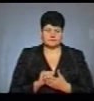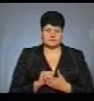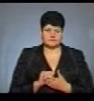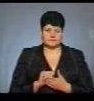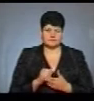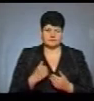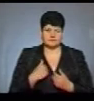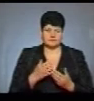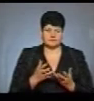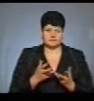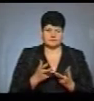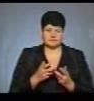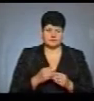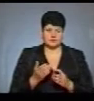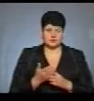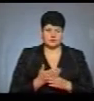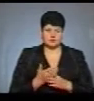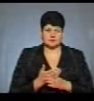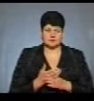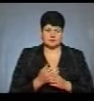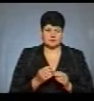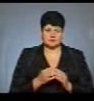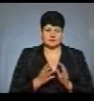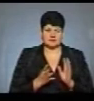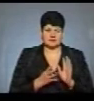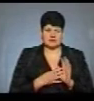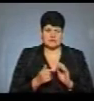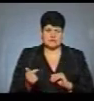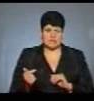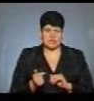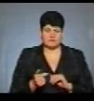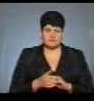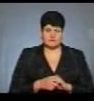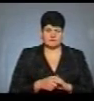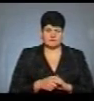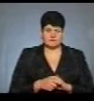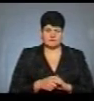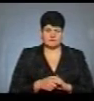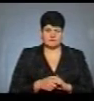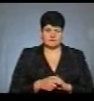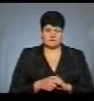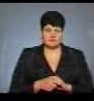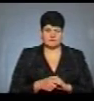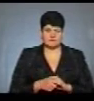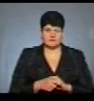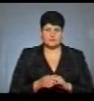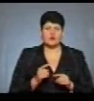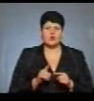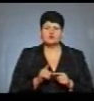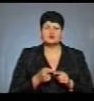Мені нарахували субсидії 19 гривень. Що це дідовська така